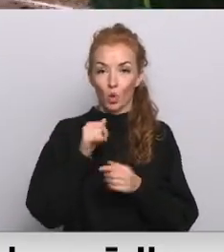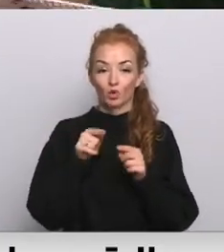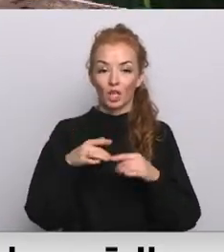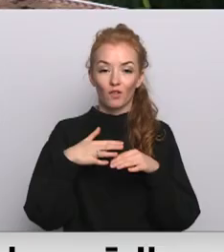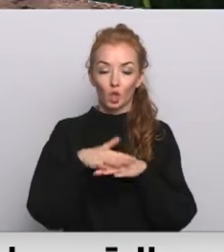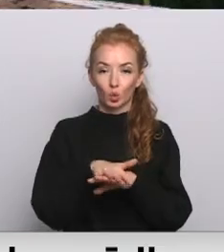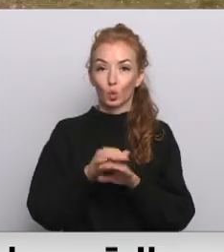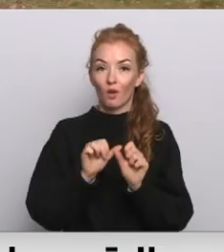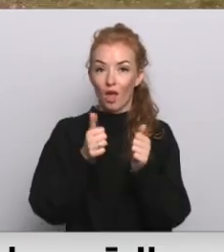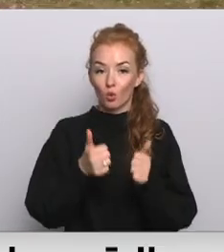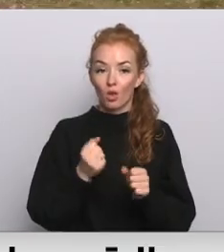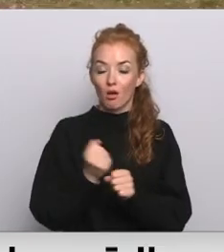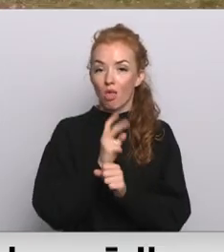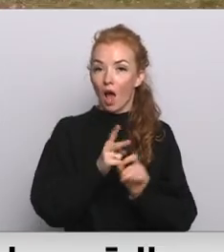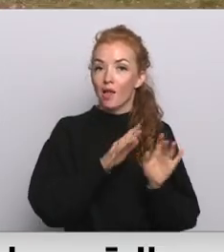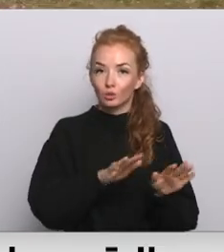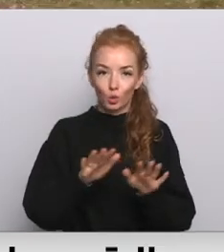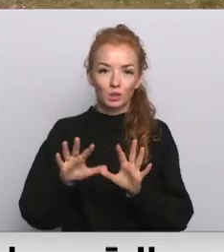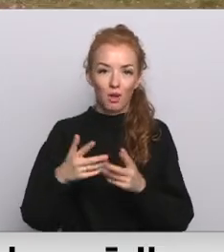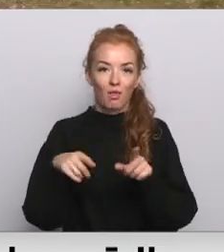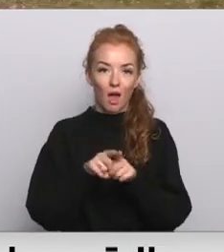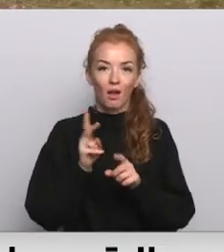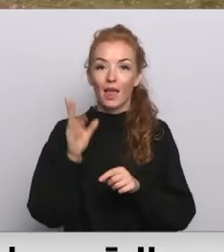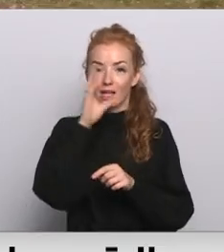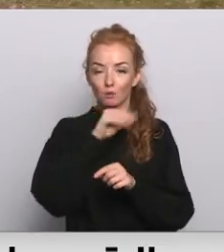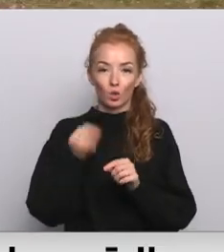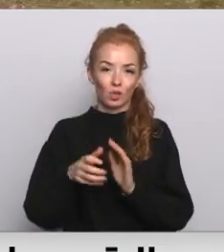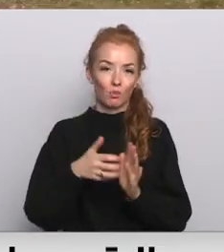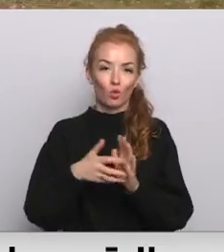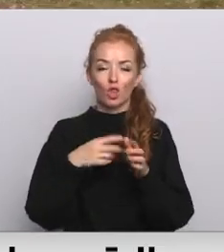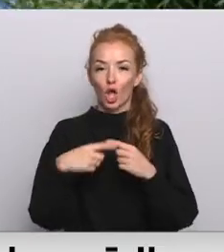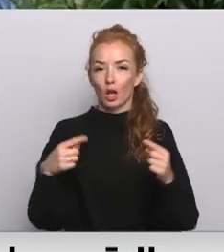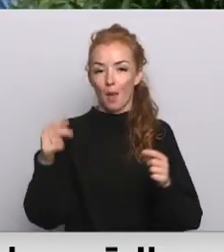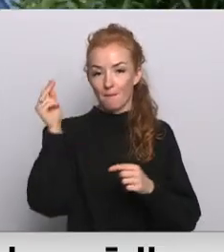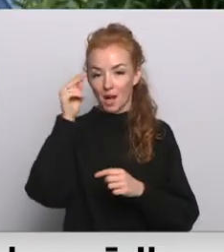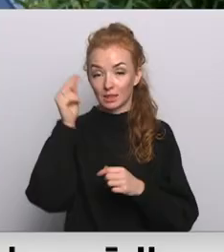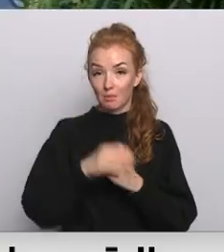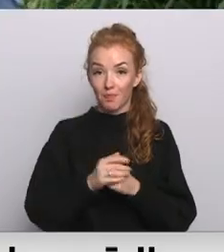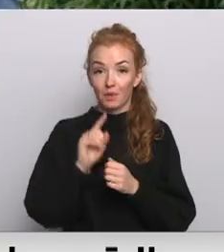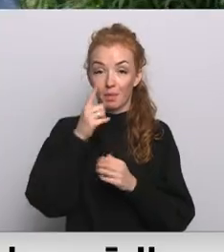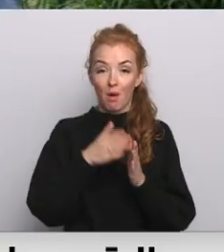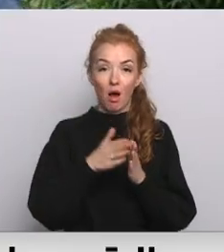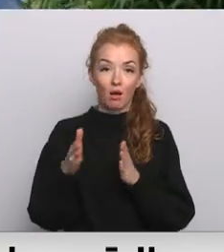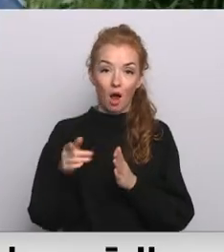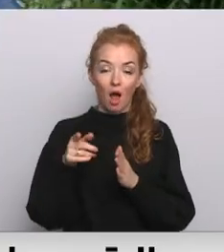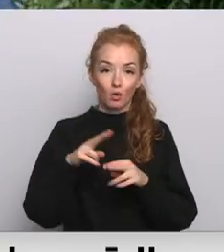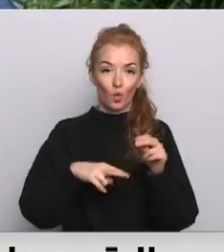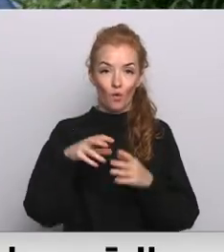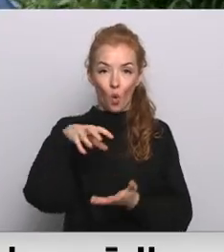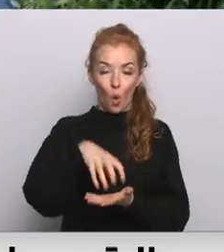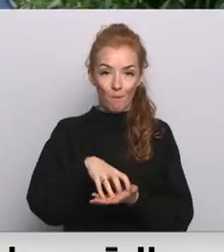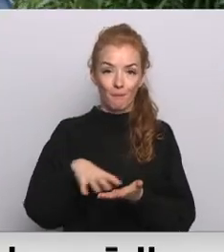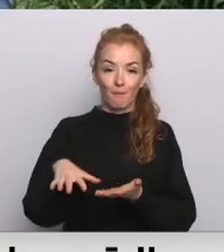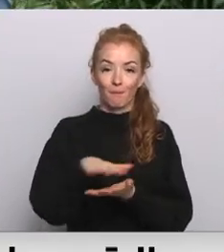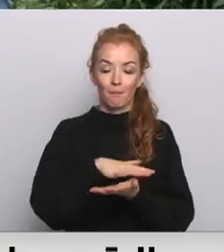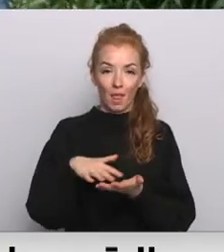ir veidota ne tikai kā ekspozīcija, bet arī kā iespēja viņu izmantot dažādām mācībām. Pirmajā kārtā būvējamais komplekss sabiedrībai